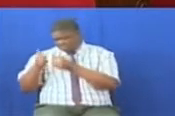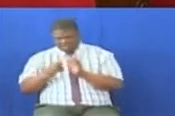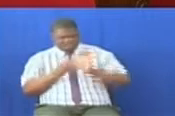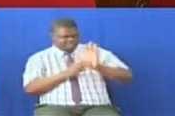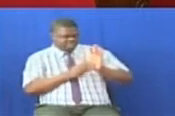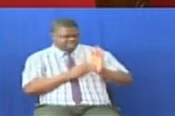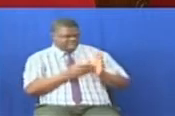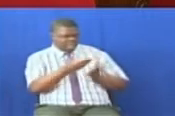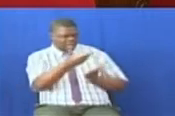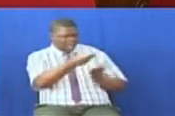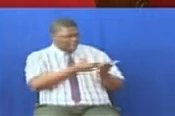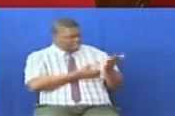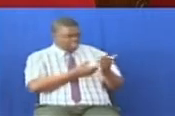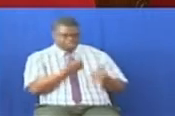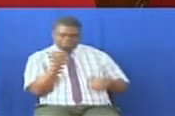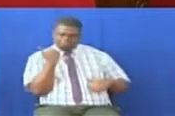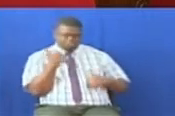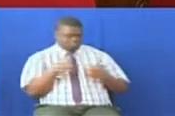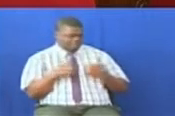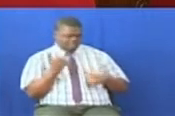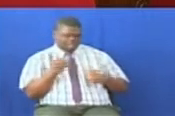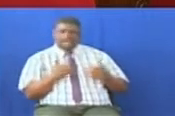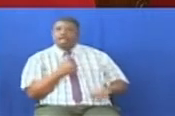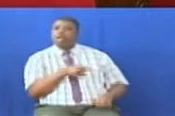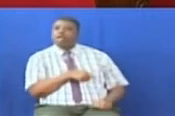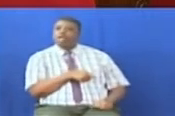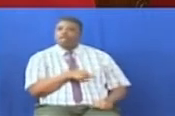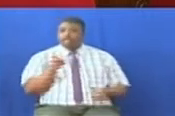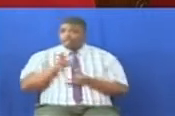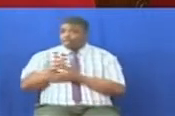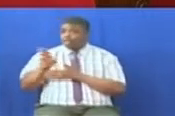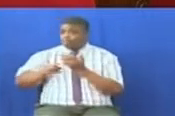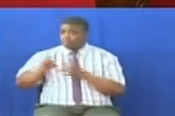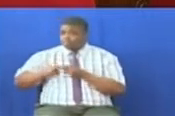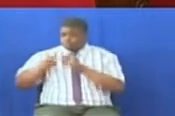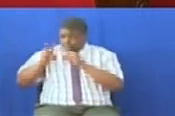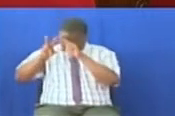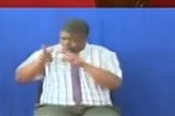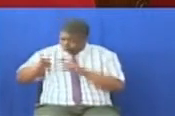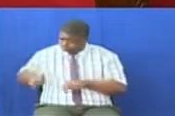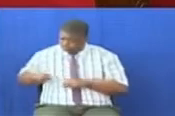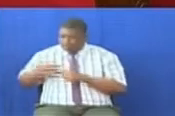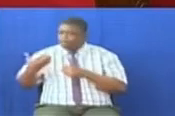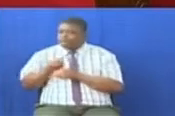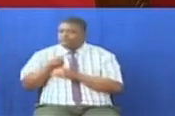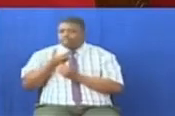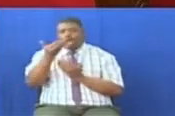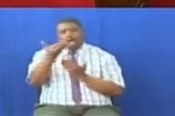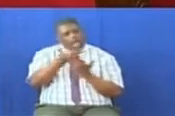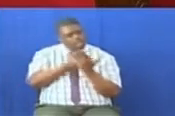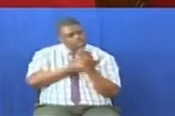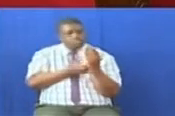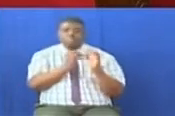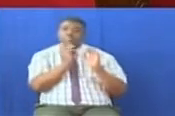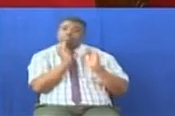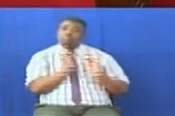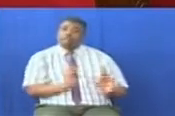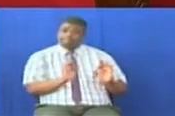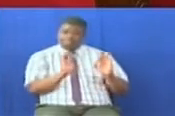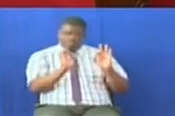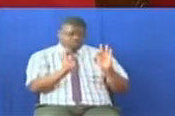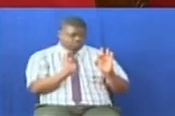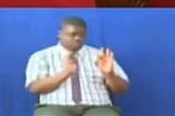nini? Ni kwamba almashauri hizi zilizokaguliwa na kupata hati safi, taarifa ya hesabu